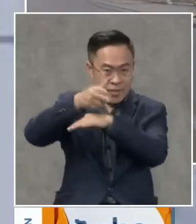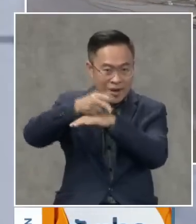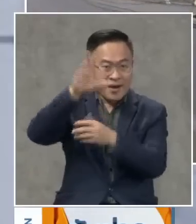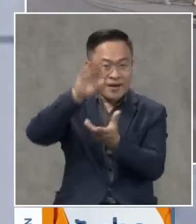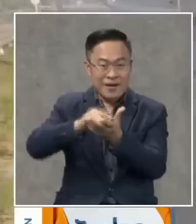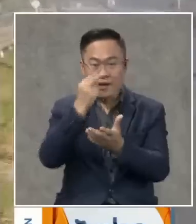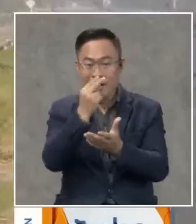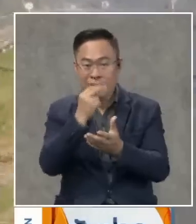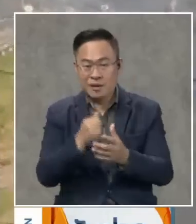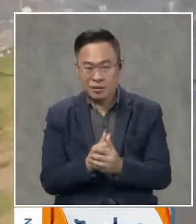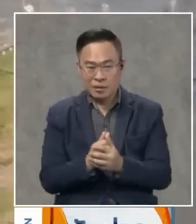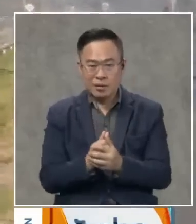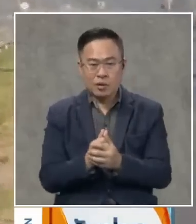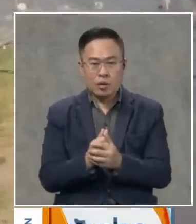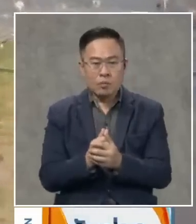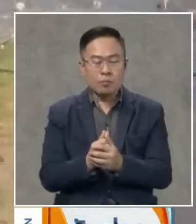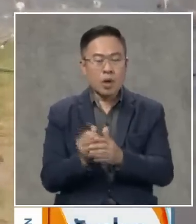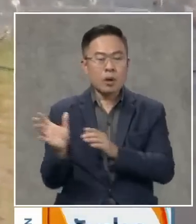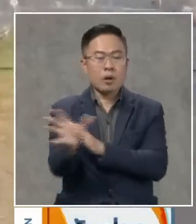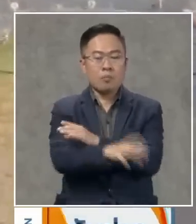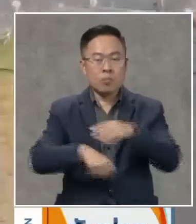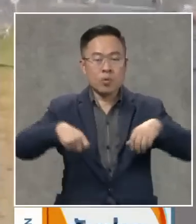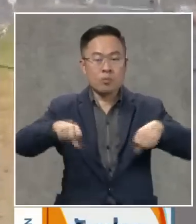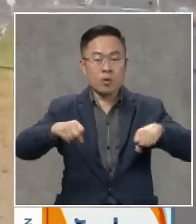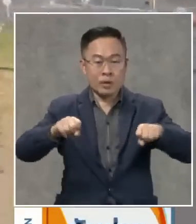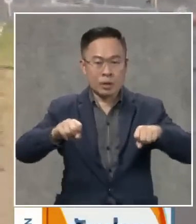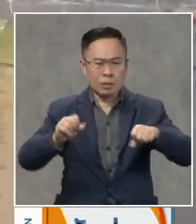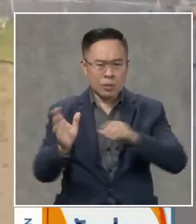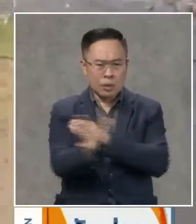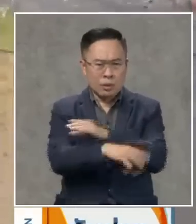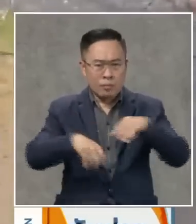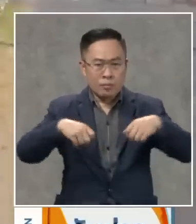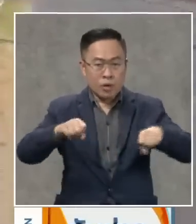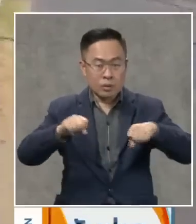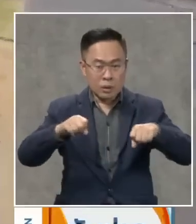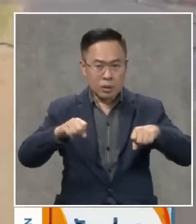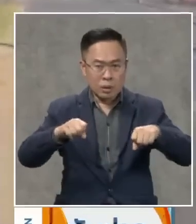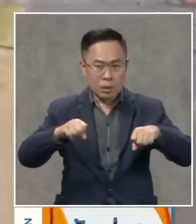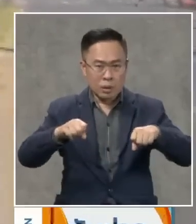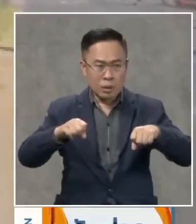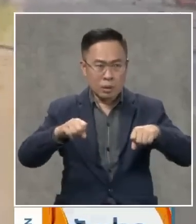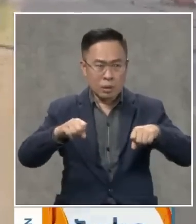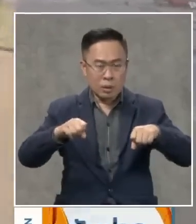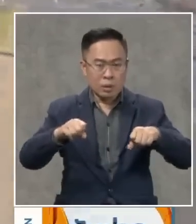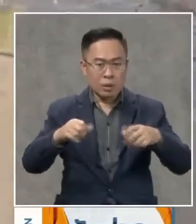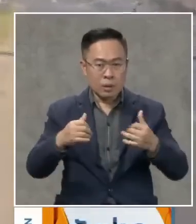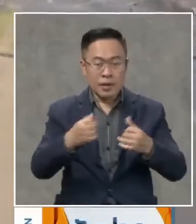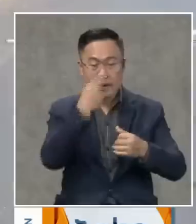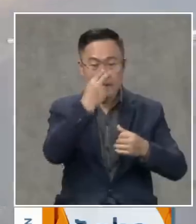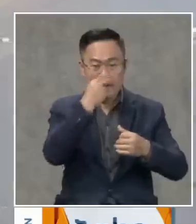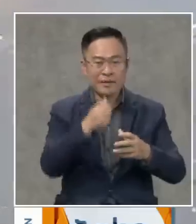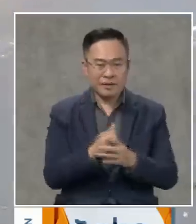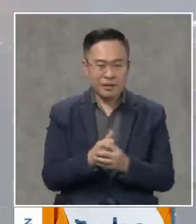คือพอไปถึงเนี่ยไปนั่งคร่อมจักรยานยนต์คันนึงนะคะทำเหมือนว่าเป็นรถของตัวเองค่ะปรากฏว่าเนี่ยค่ะคุณผู้ช